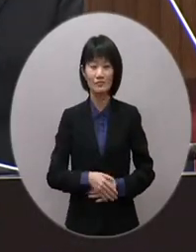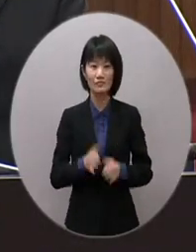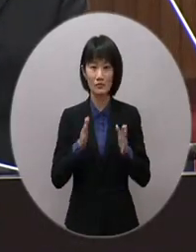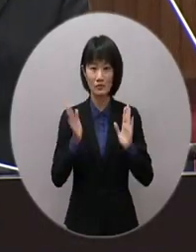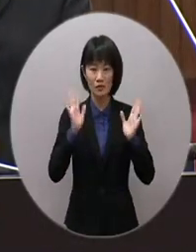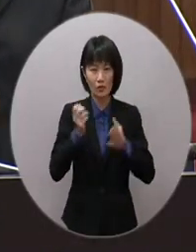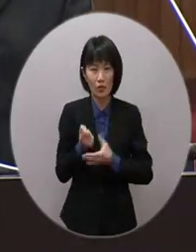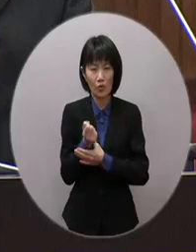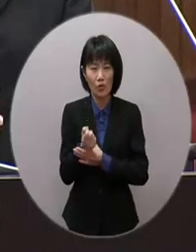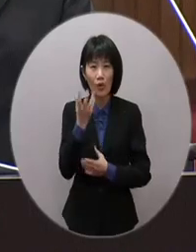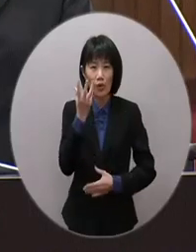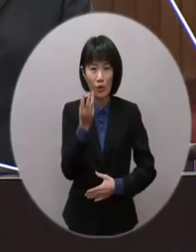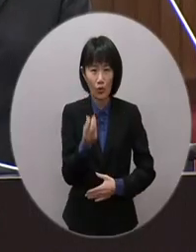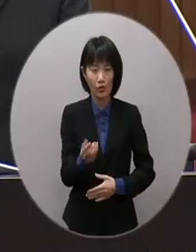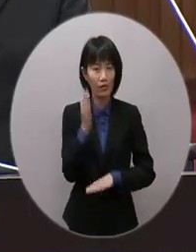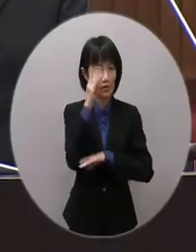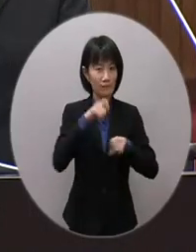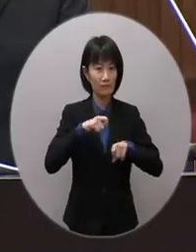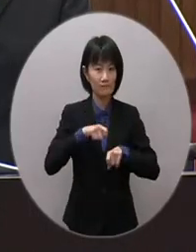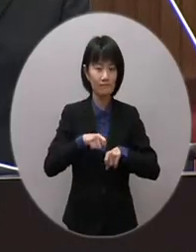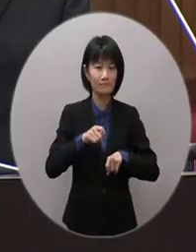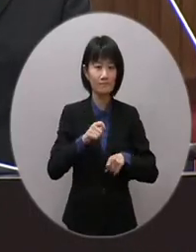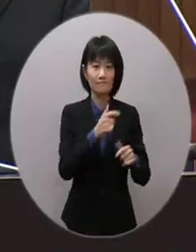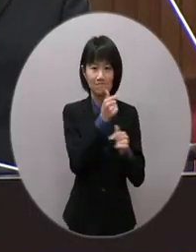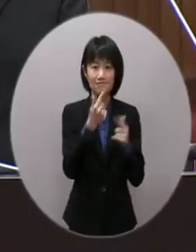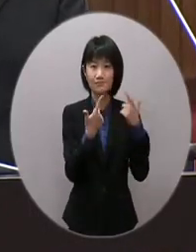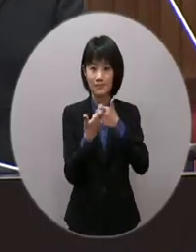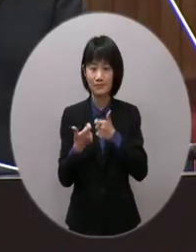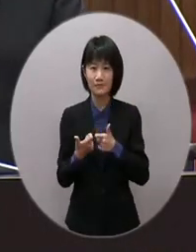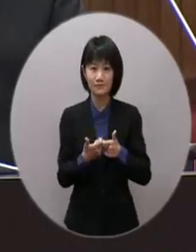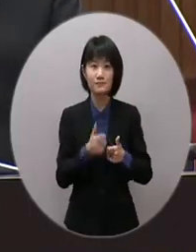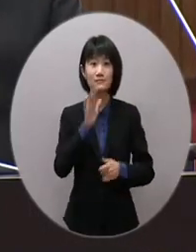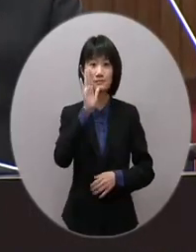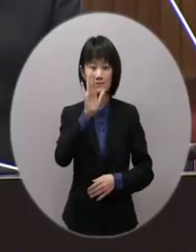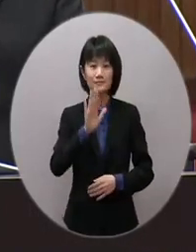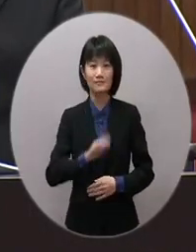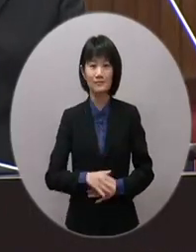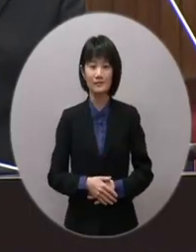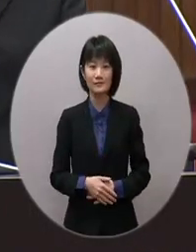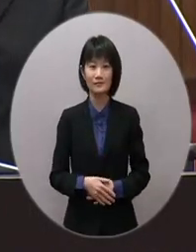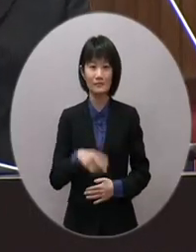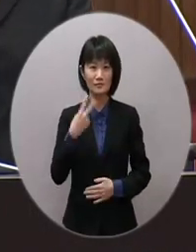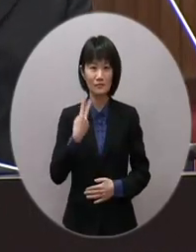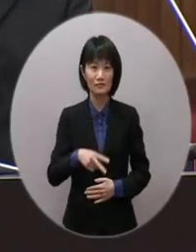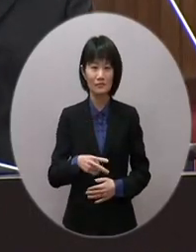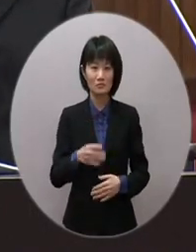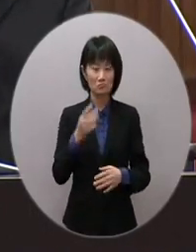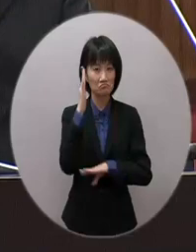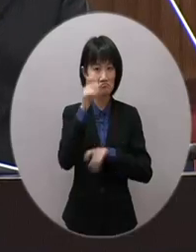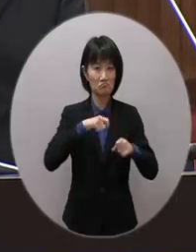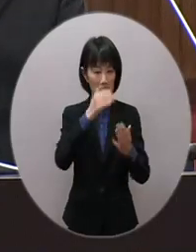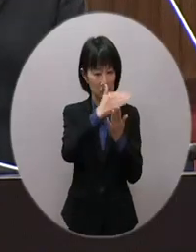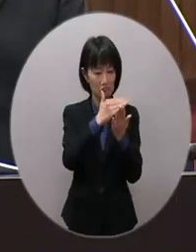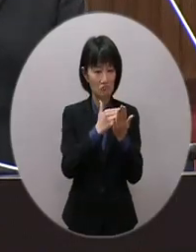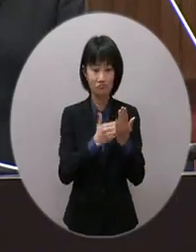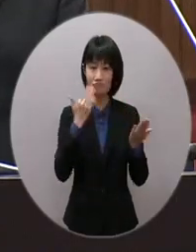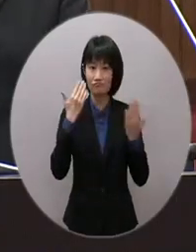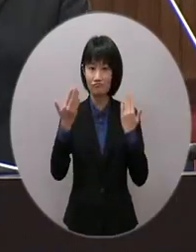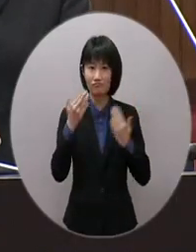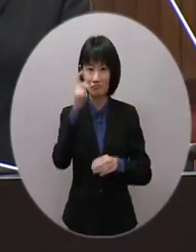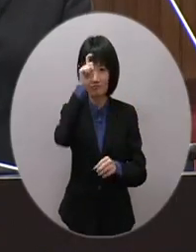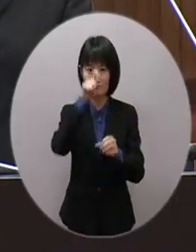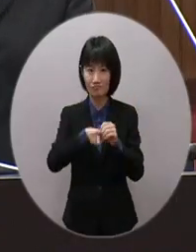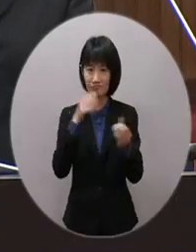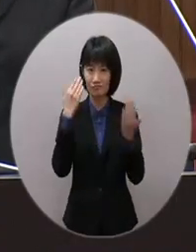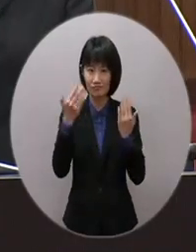子化这个部分做了这么完整的一个施政的一个方针，也定了这么明确的一个目标。我也知